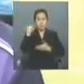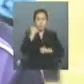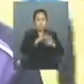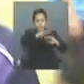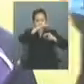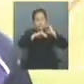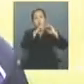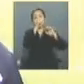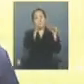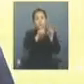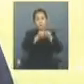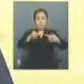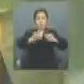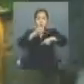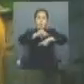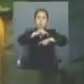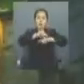ได้แต่ก็ต้องใช้เวลานิดนึงค่ะ